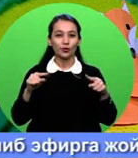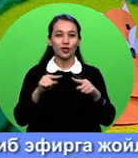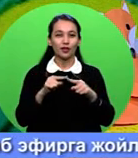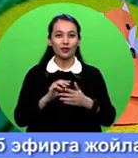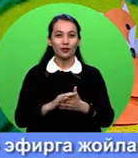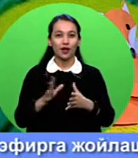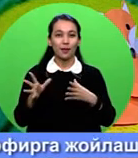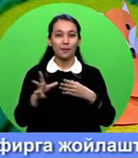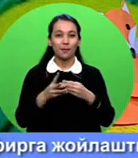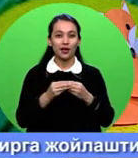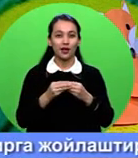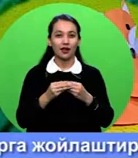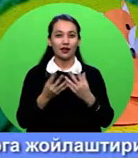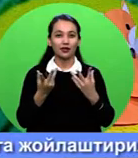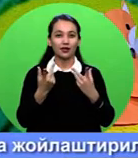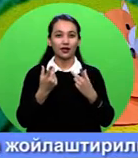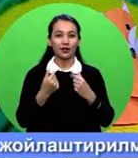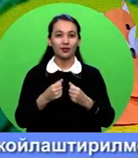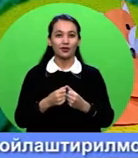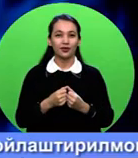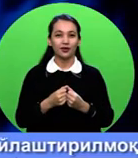Uchburchak. Birgalikda sanaymiz.